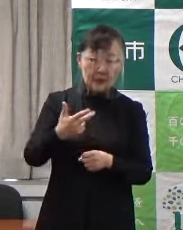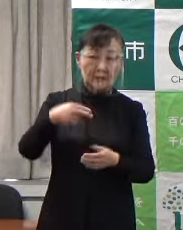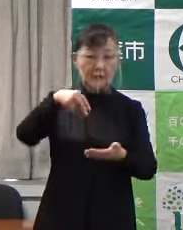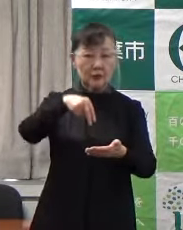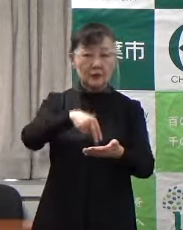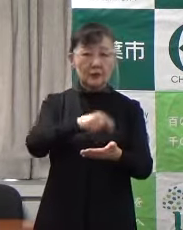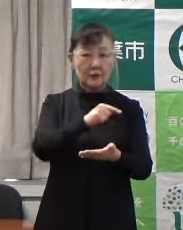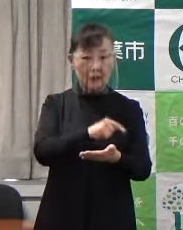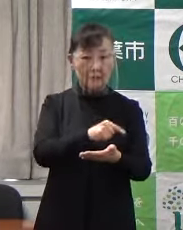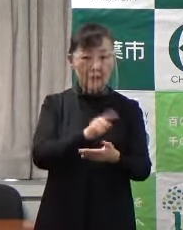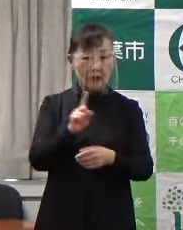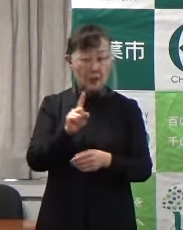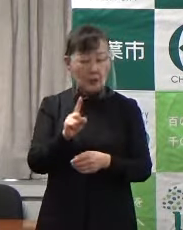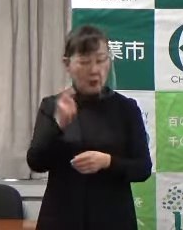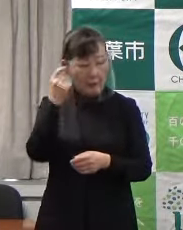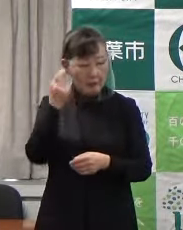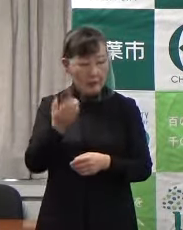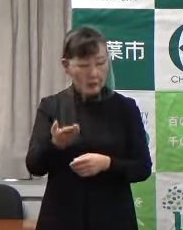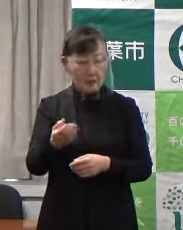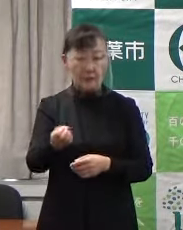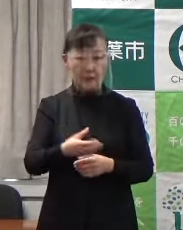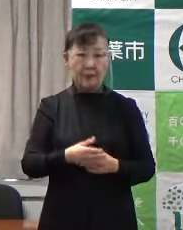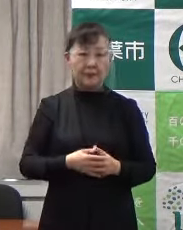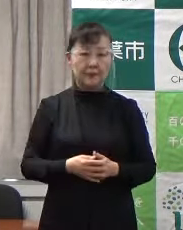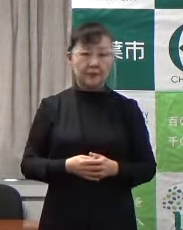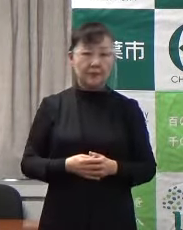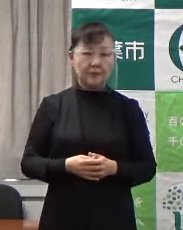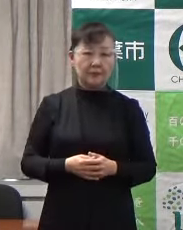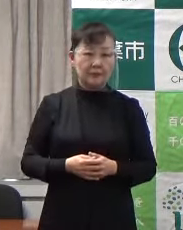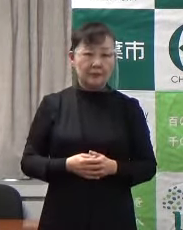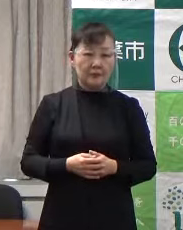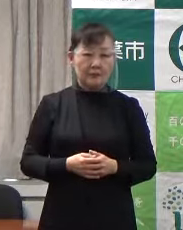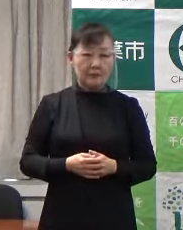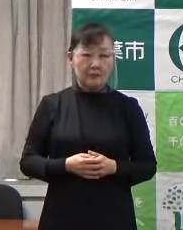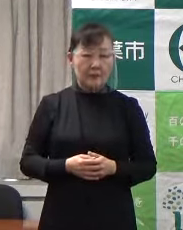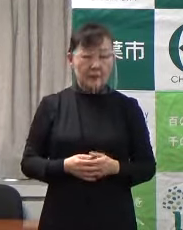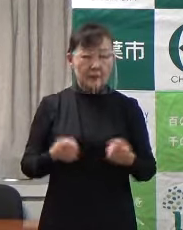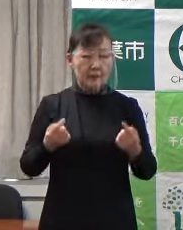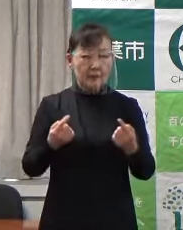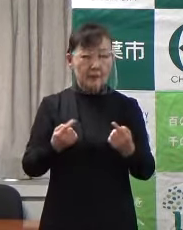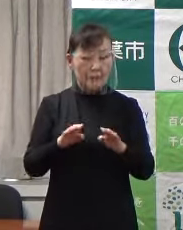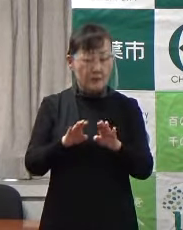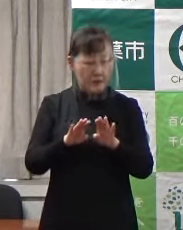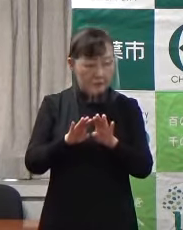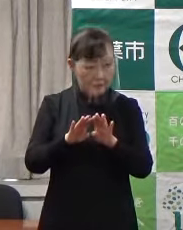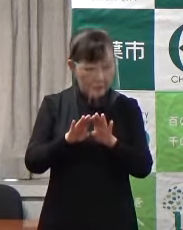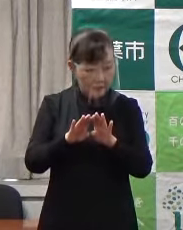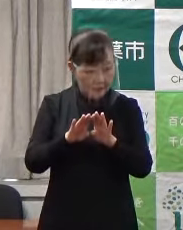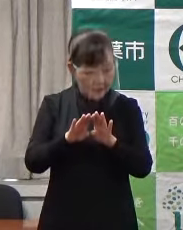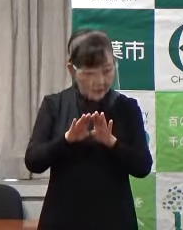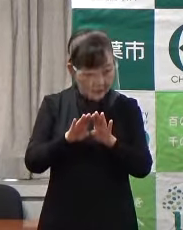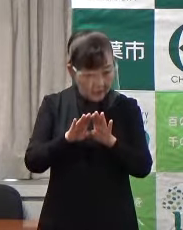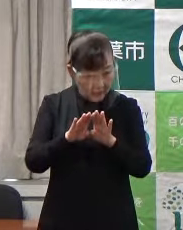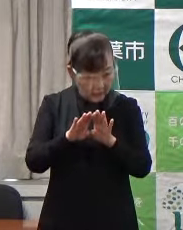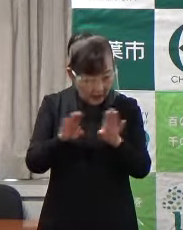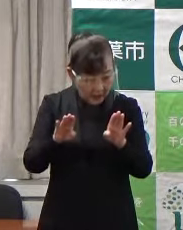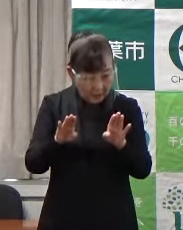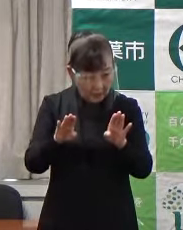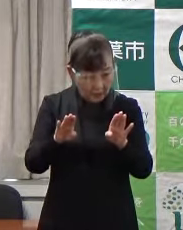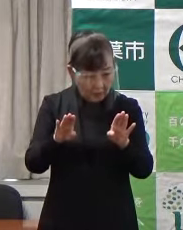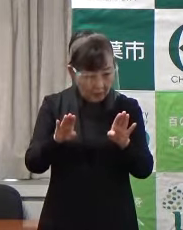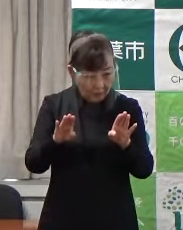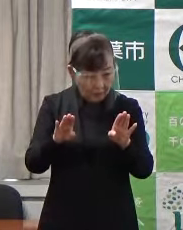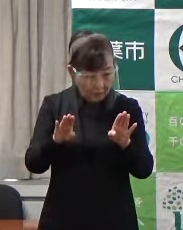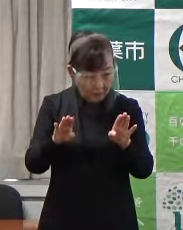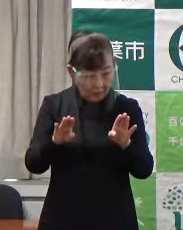まあ、どう見られておりますでしょうか。 はい、開業期間か開業時期が前倒しされたというのはですね、まあ、